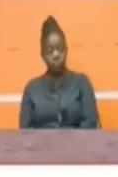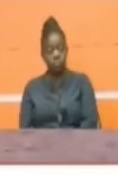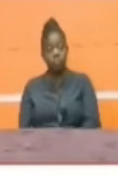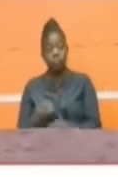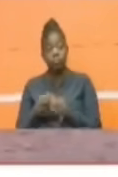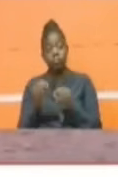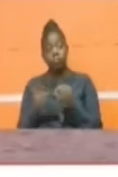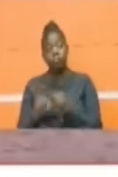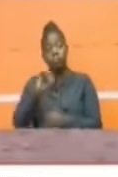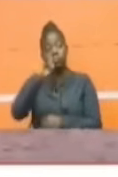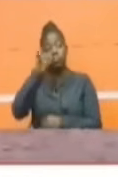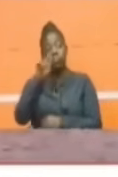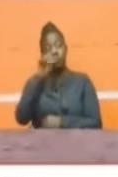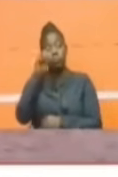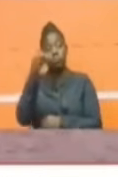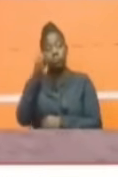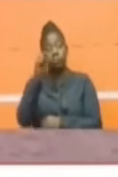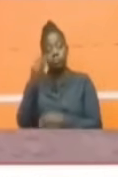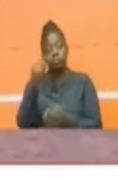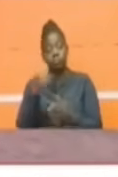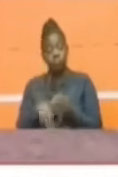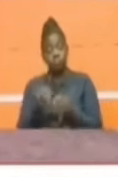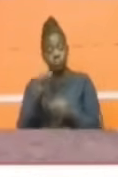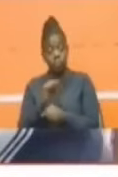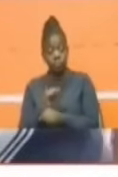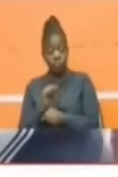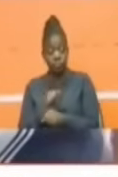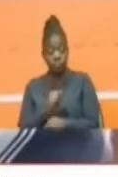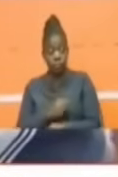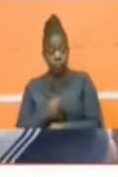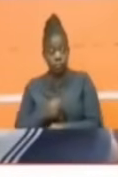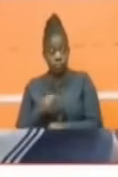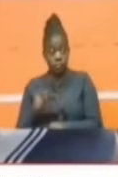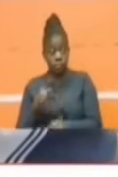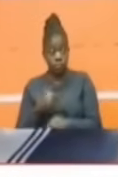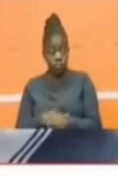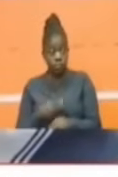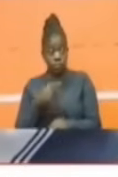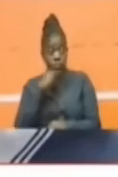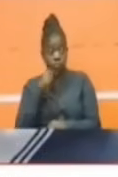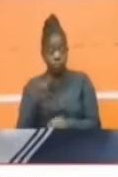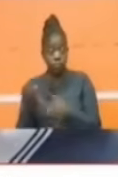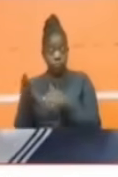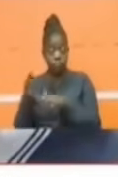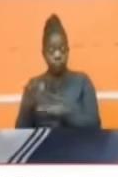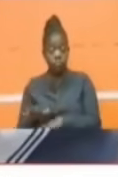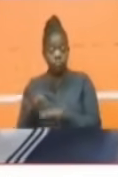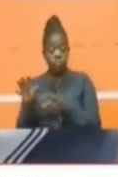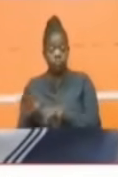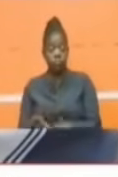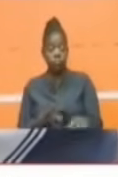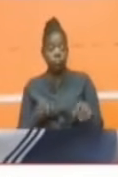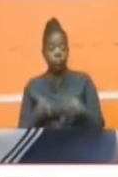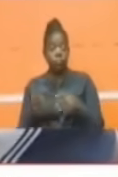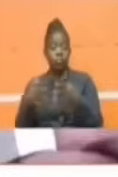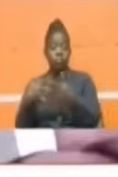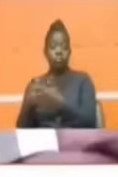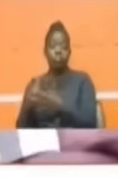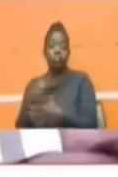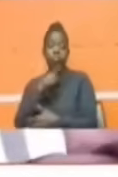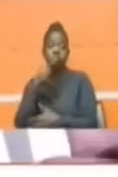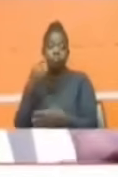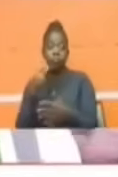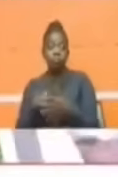Omwana John Aluma alumiriza omukuzi okweza nyabwe nga kitabu afudde n'abaliza kakanja n'atuuka n'okumusibya mu kkomera luzira nga